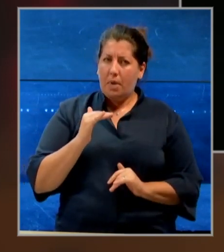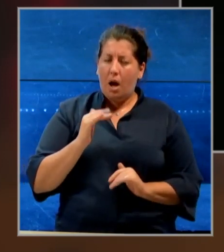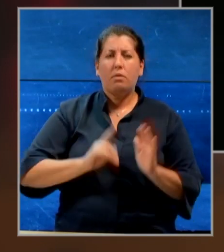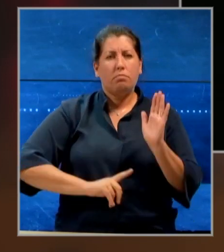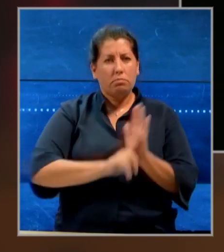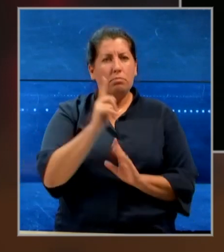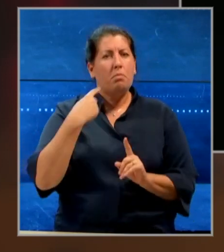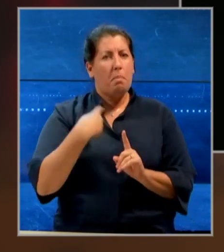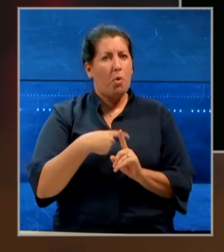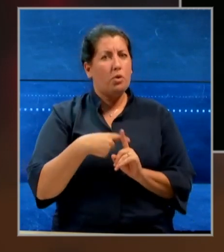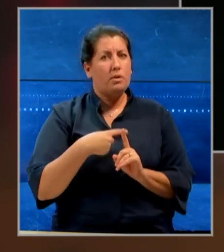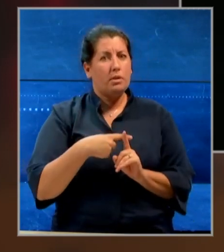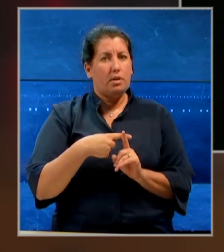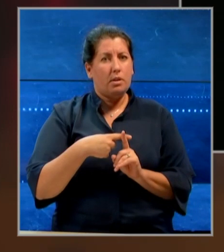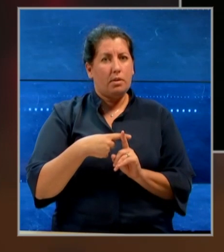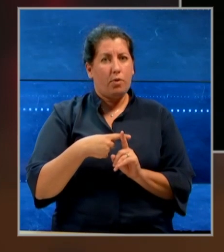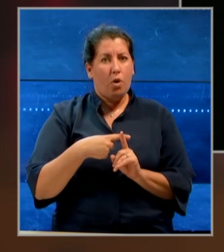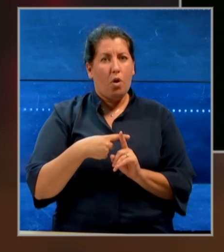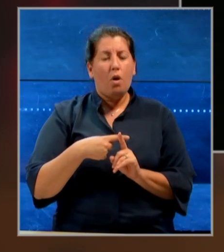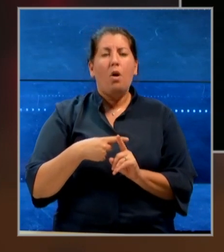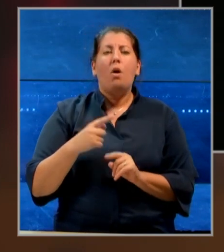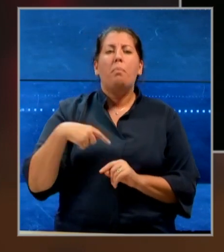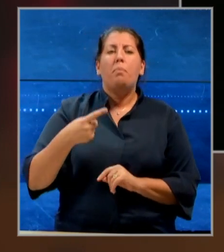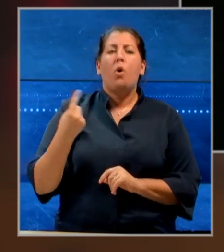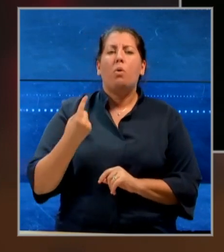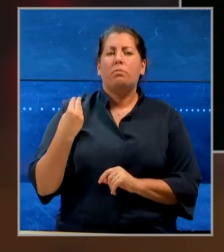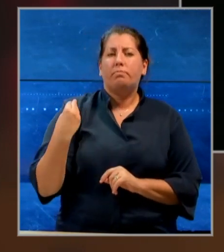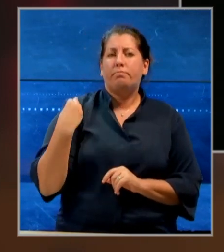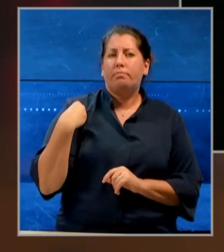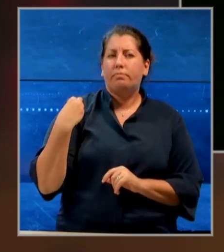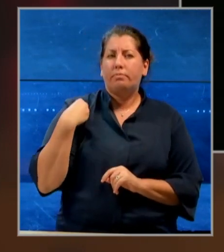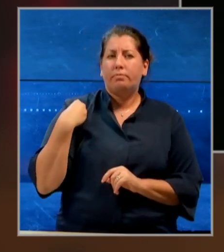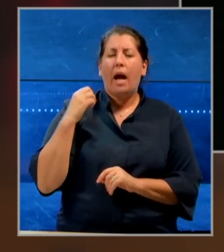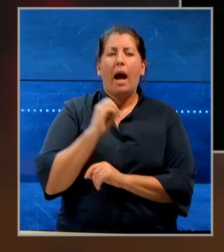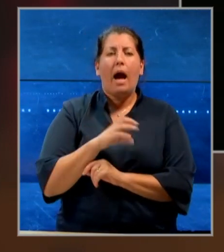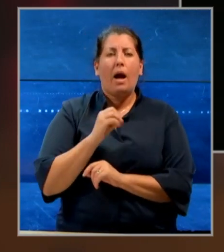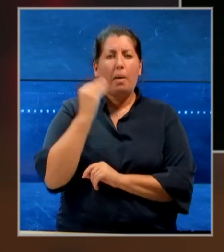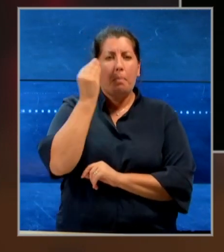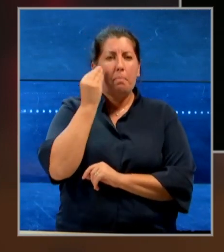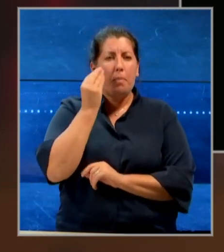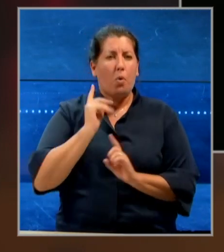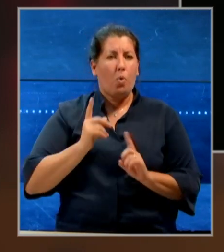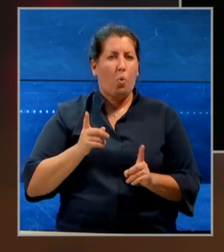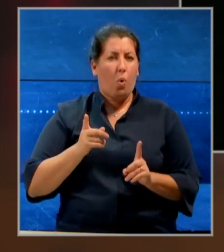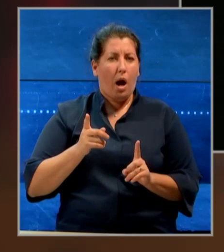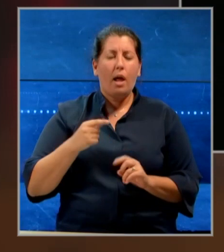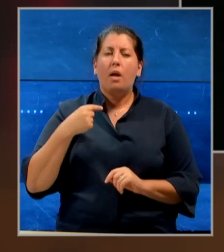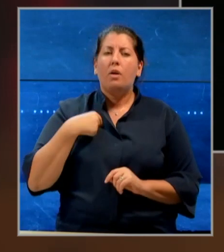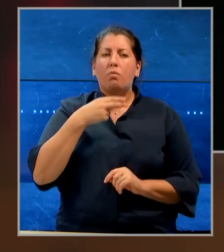chiesto l'allenatore, uno, due, tre, con chi pensare. Io sinceramente il primo nome era Moreno Longo.